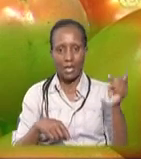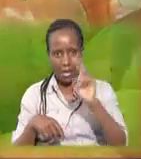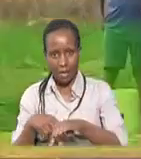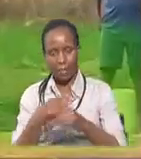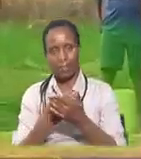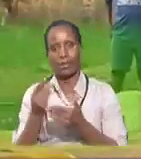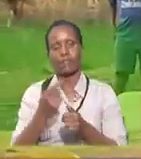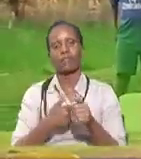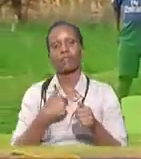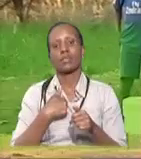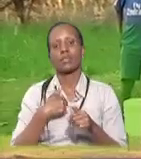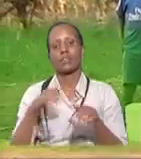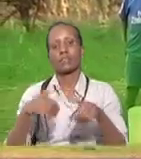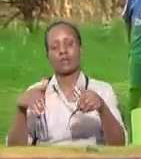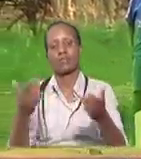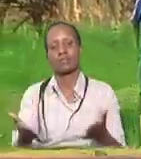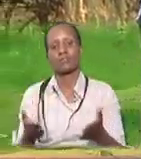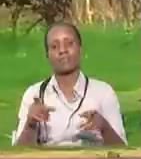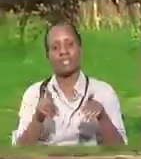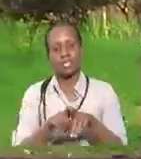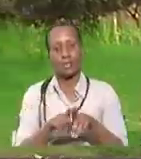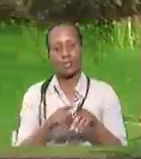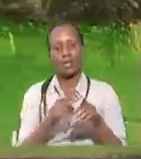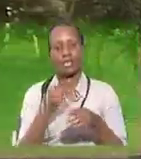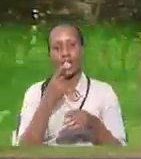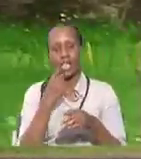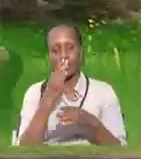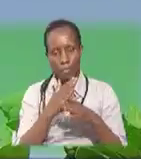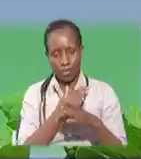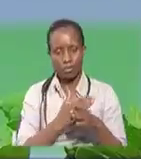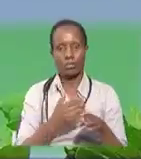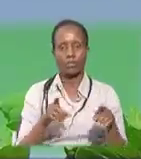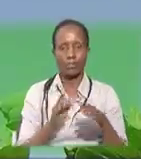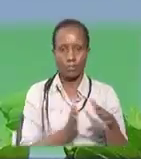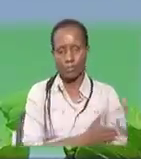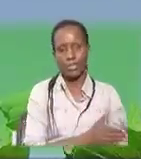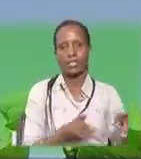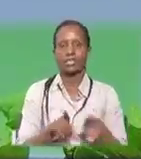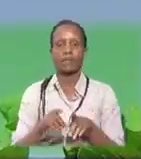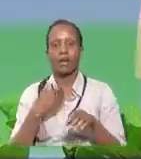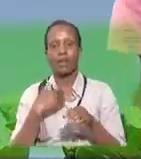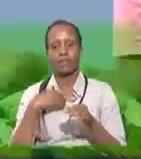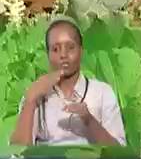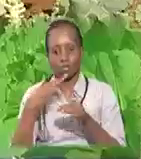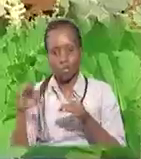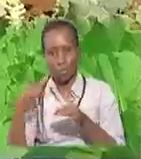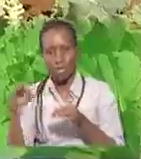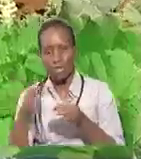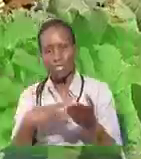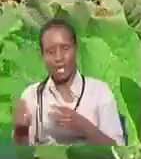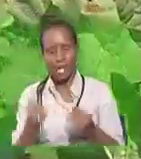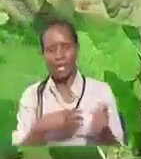hapa kununua nyanya locally. Apart from nyanya, inalima sukuma, wanapeleka kwa town kuuza, kwa